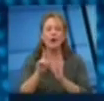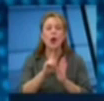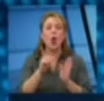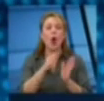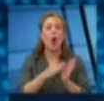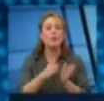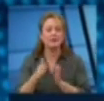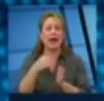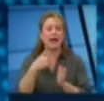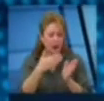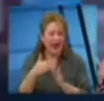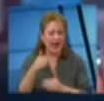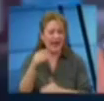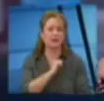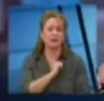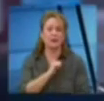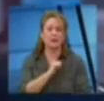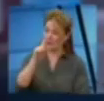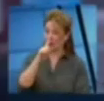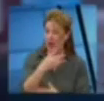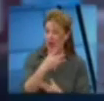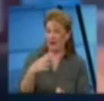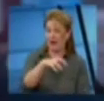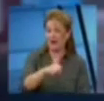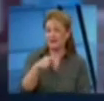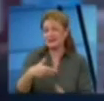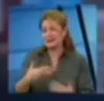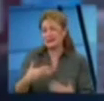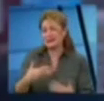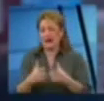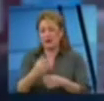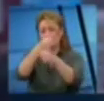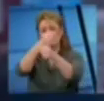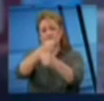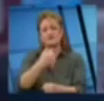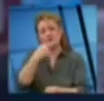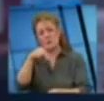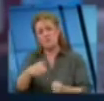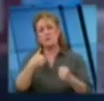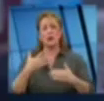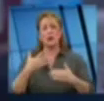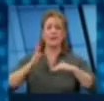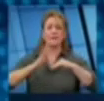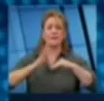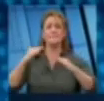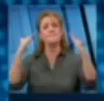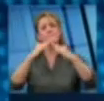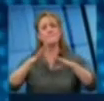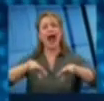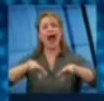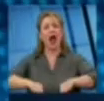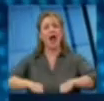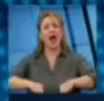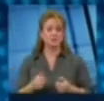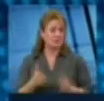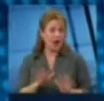אתה יודע הרי שהרבה מהמחזים האלו זה חבר'ה שהלכו ושמו והחליטו כאן אנחנו רוצים לגור ומקימים לומר... מאחז. אני... כך זה קרה. אני... בוא